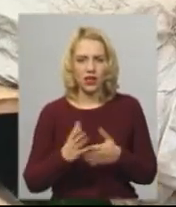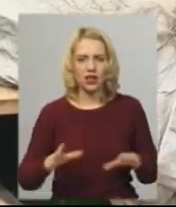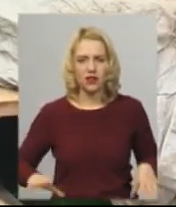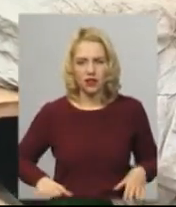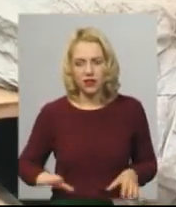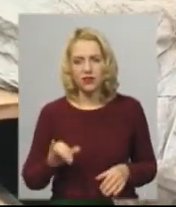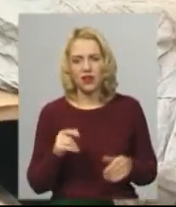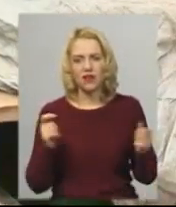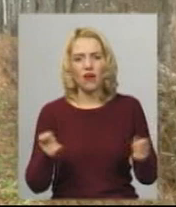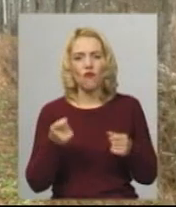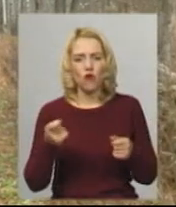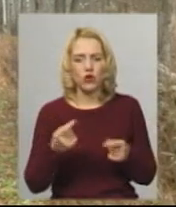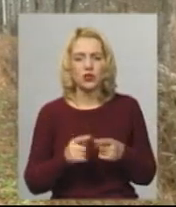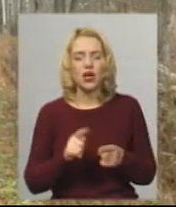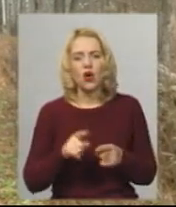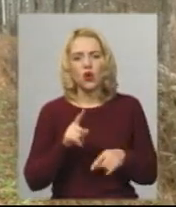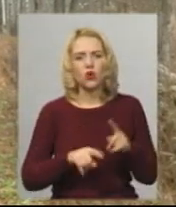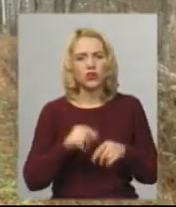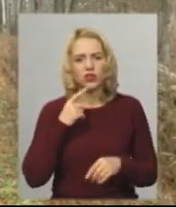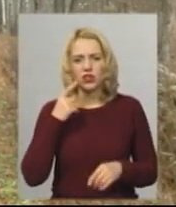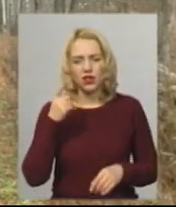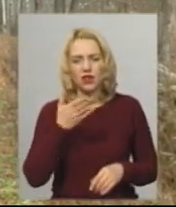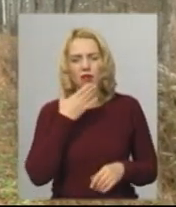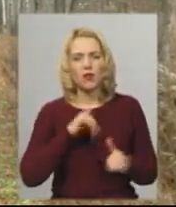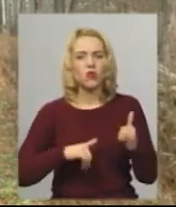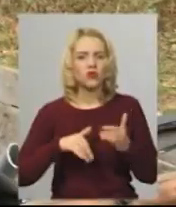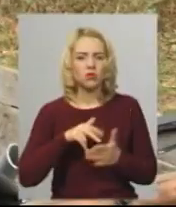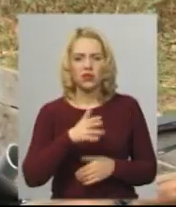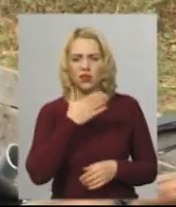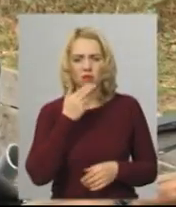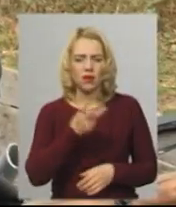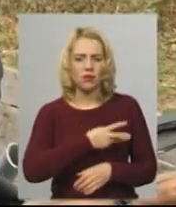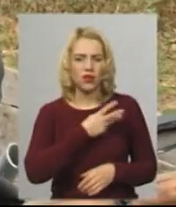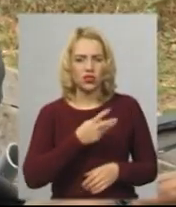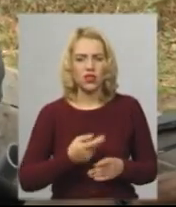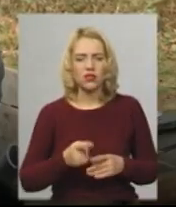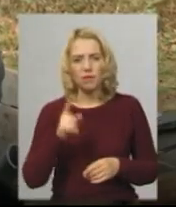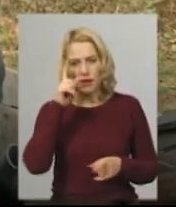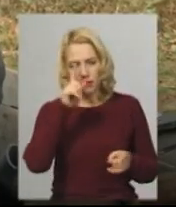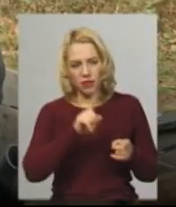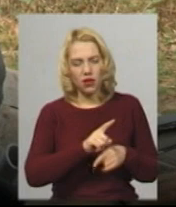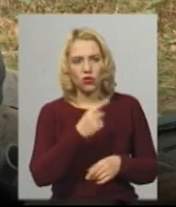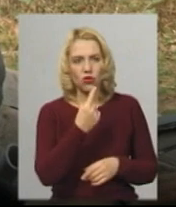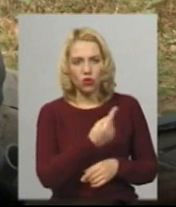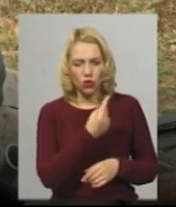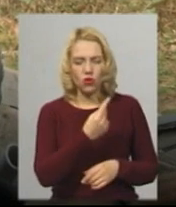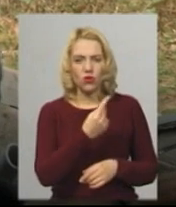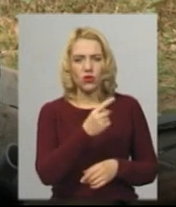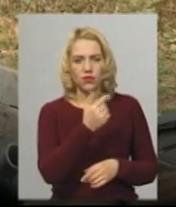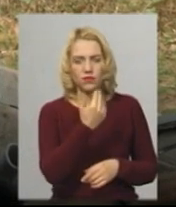ще немовлятами. Каже, родичі живуть далеко. Піти нема куди і нема бажання. Брата й нього, дочка на